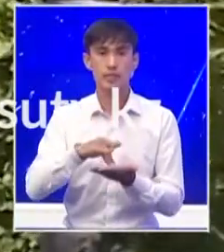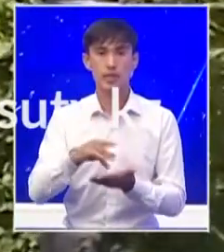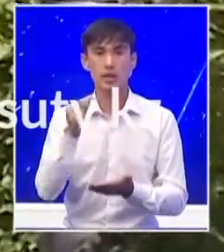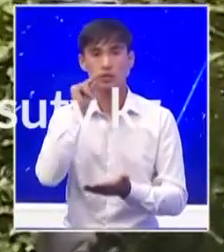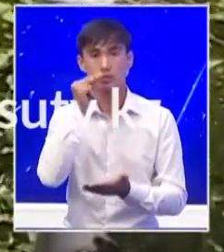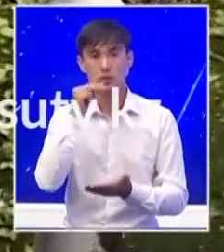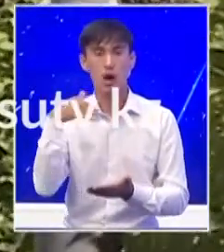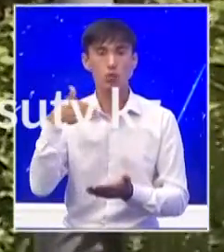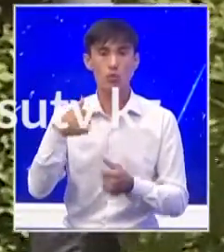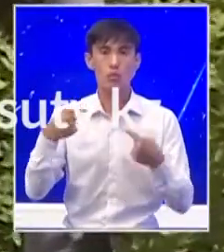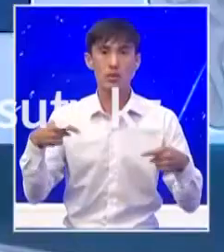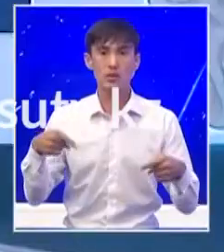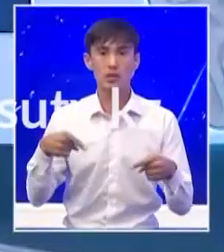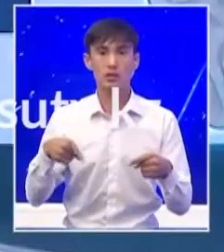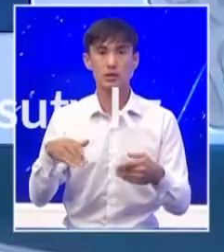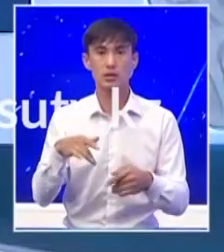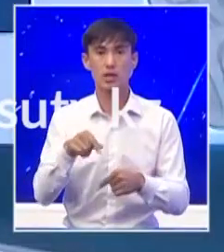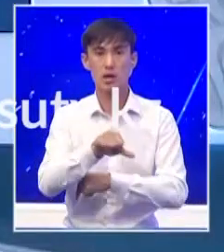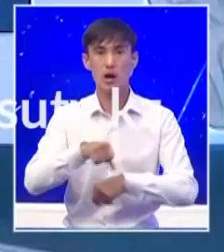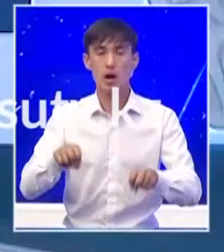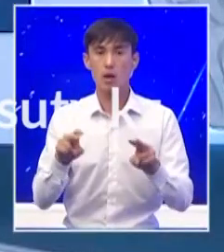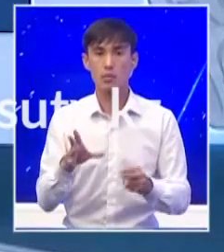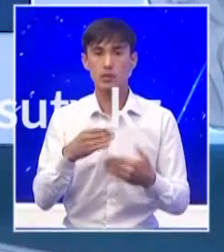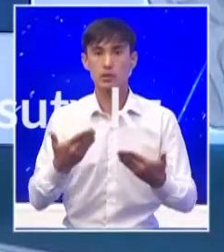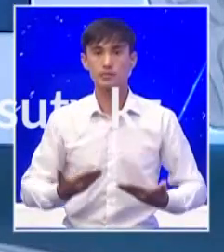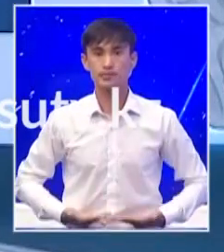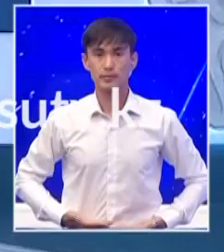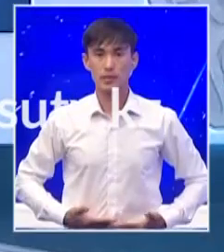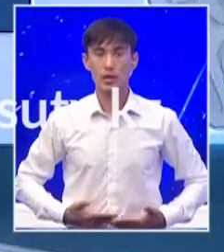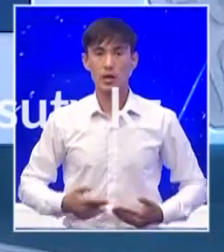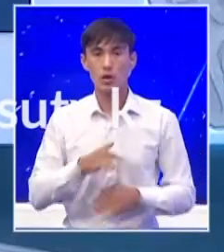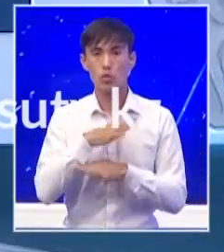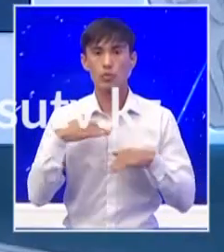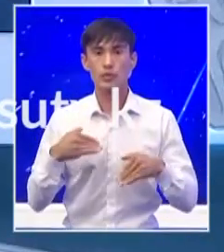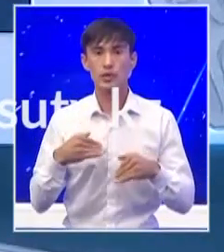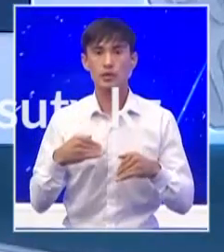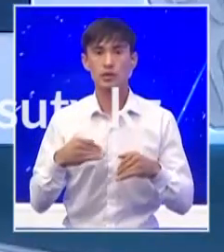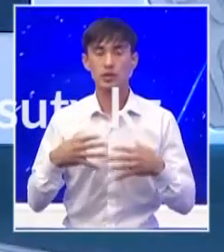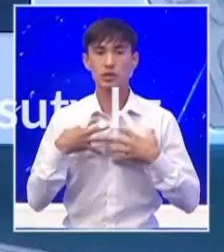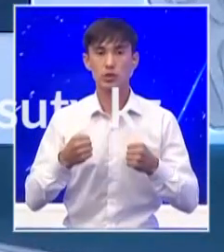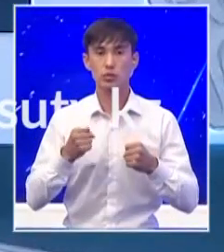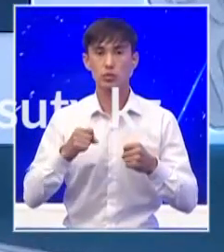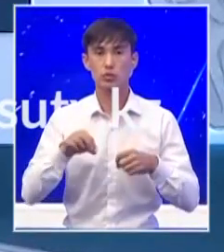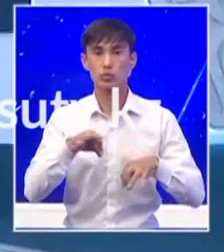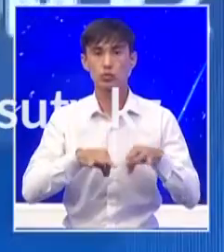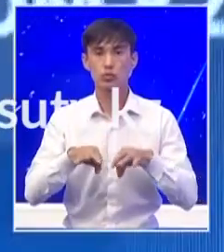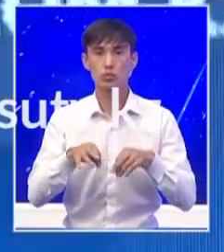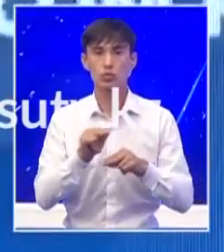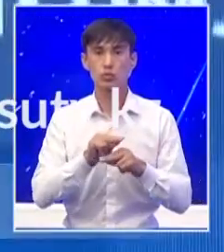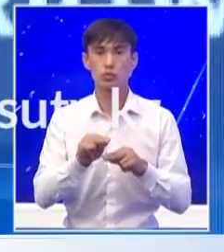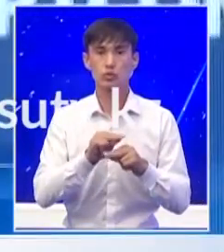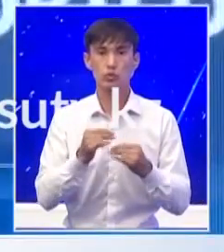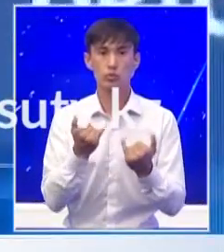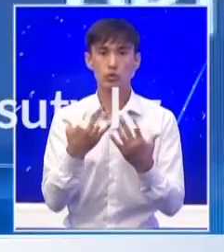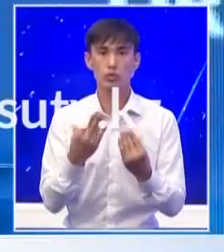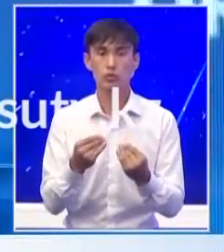өңір тәуекел аймағында тұр. В данное время система здравоохранения. Бірқатар өңірлердің денсаулық жүйесі жоғарғы жүктеумен жұмыс істеп жатыр.